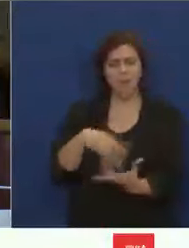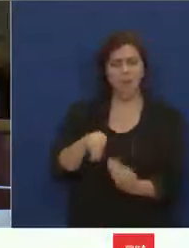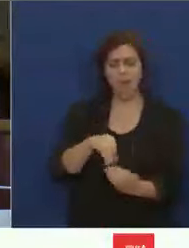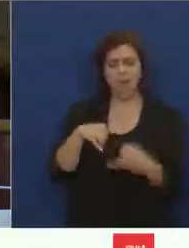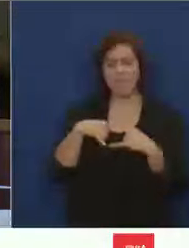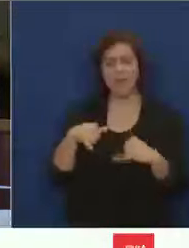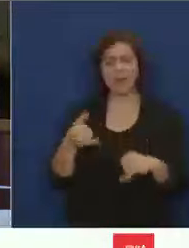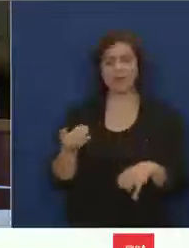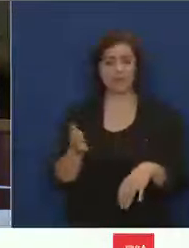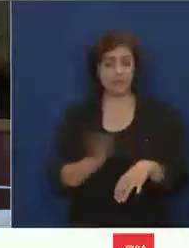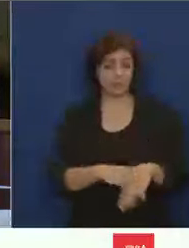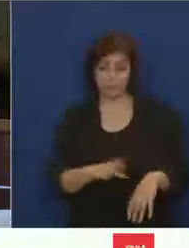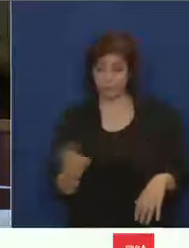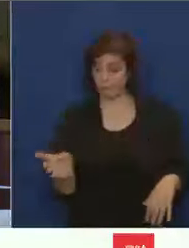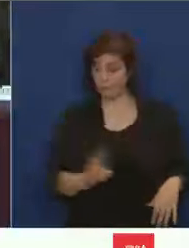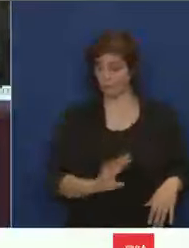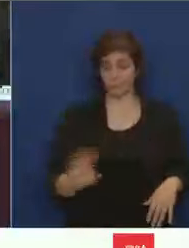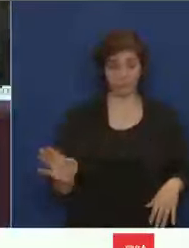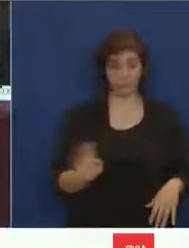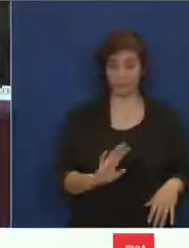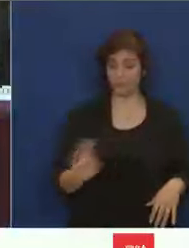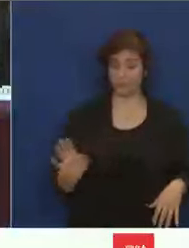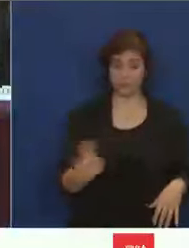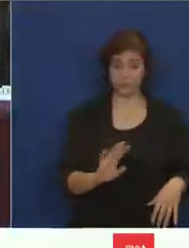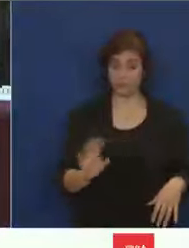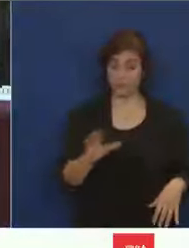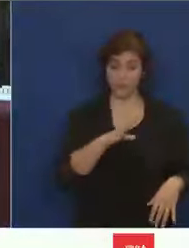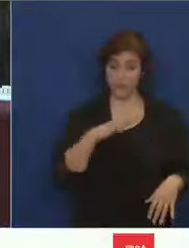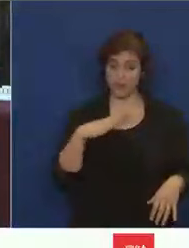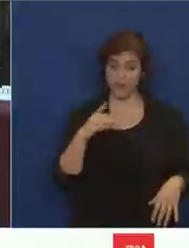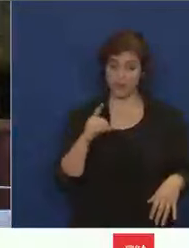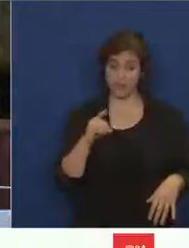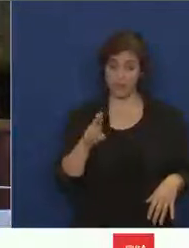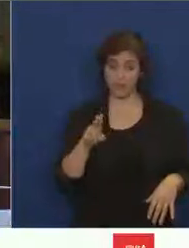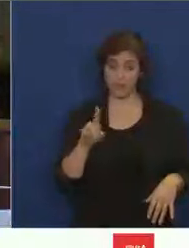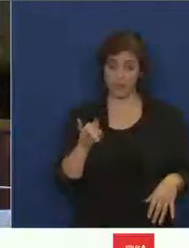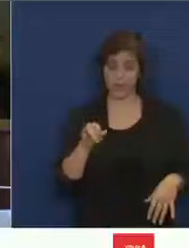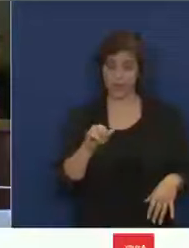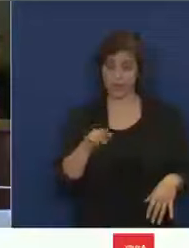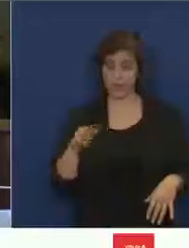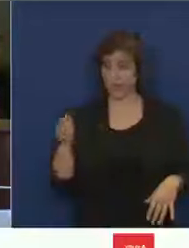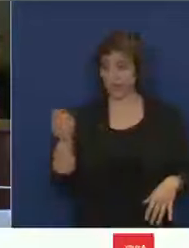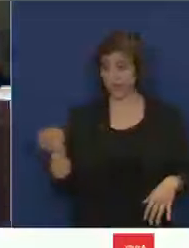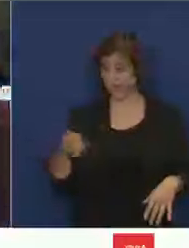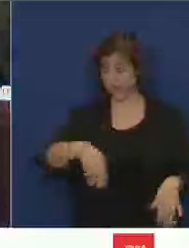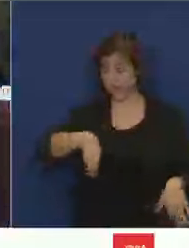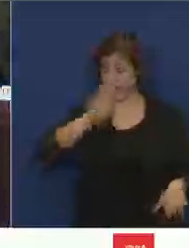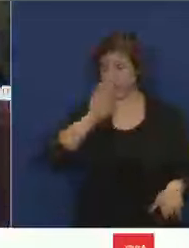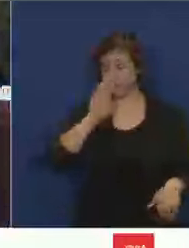tout bêtement, Madame Vanessa Duhamel, vous êtes totalement à côté de la plaque.